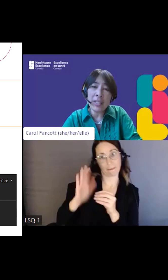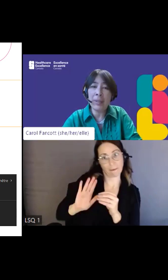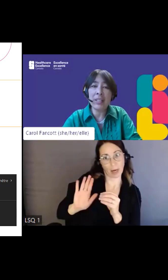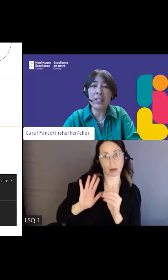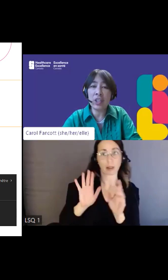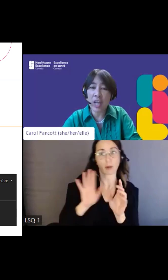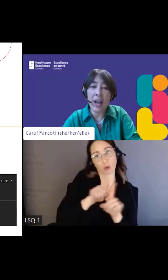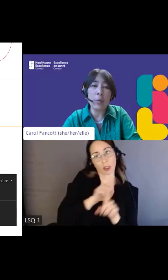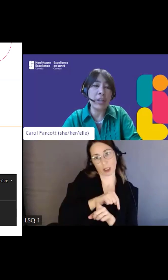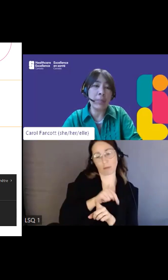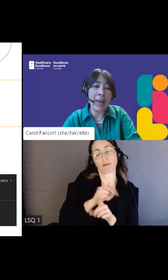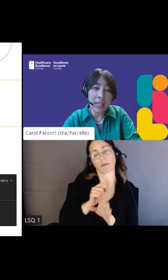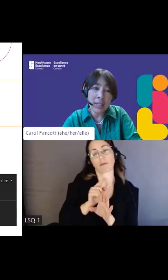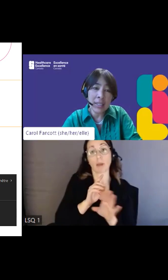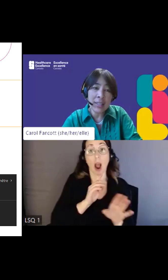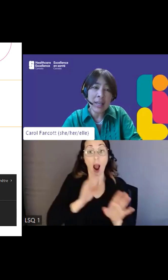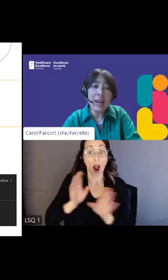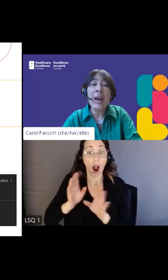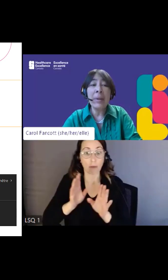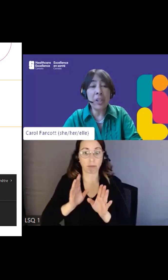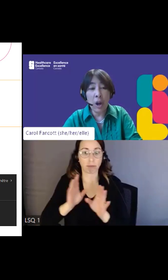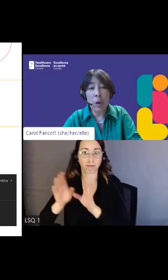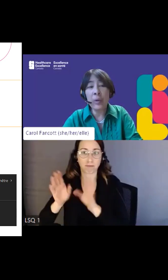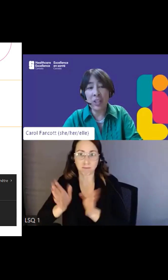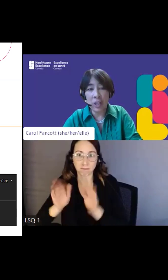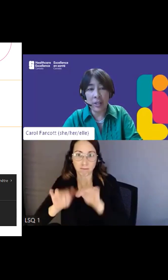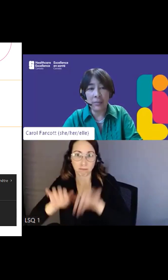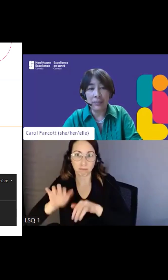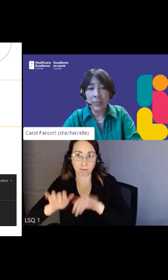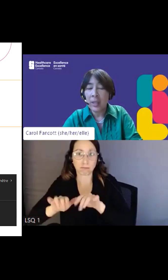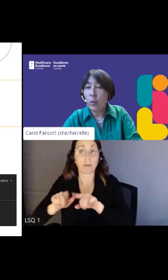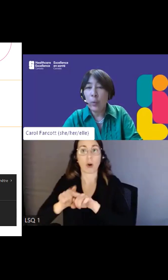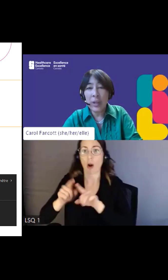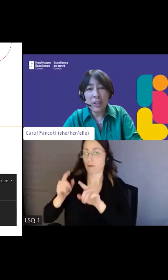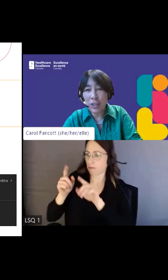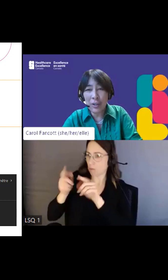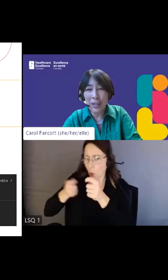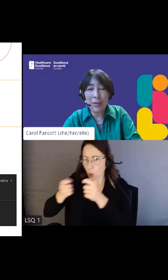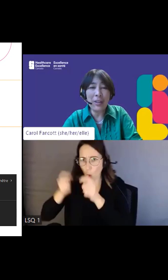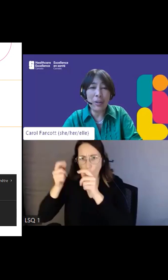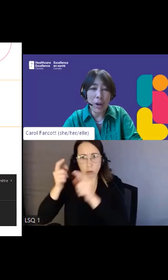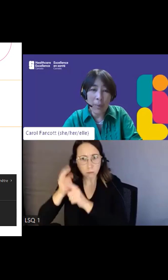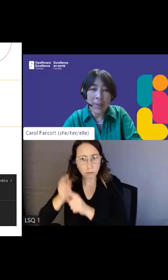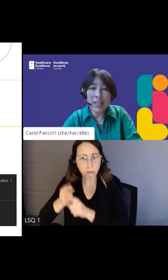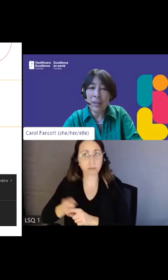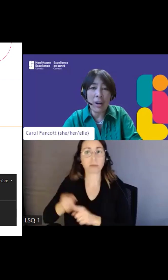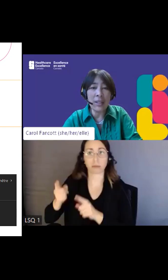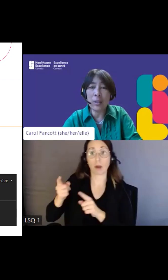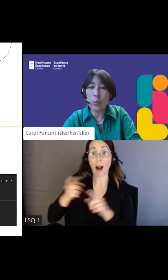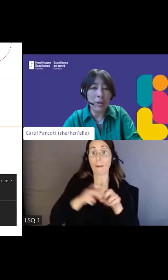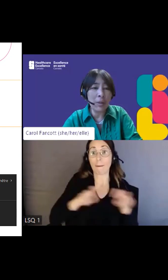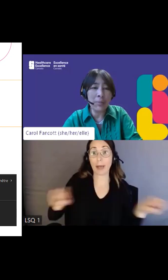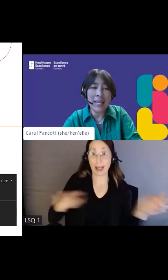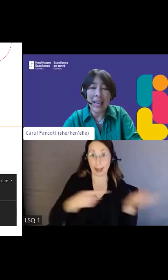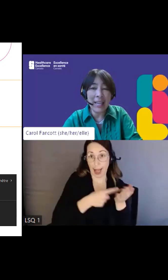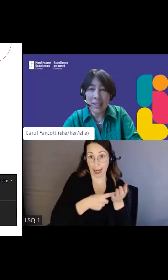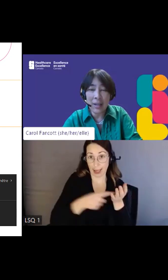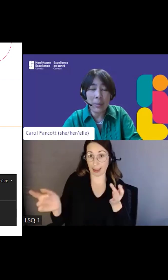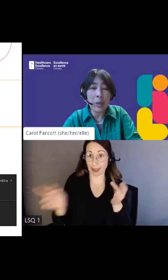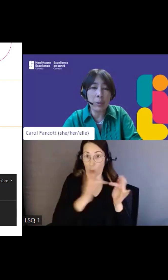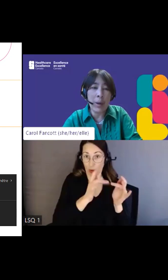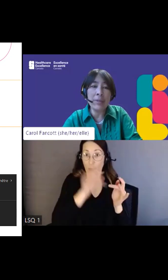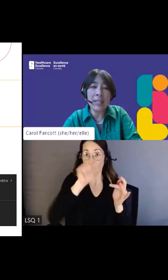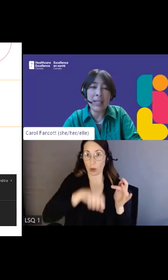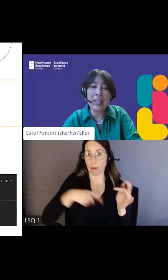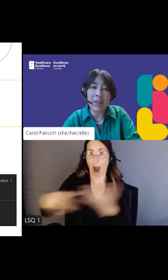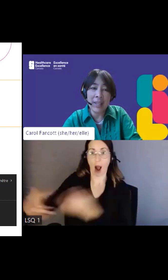à tous les participants de discuter avec nos panélistes, mais pas entre vous. Nous vous assurons donc que vos commentaires et vos réflexions sont les bienvenus à